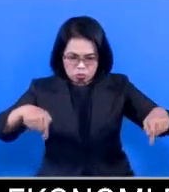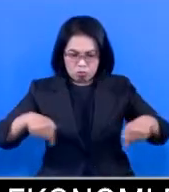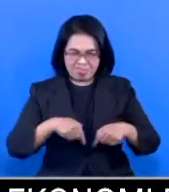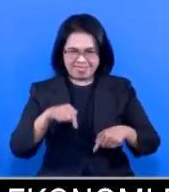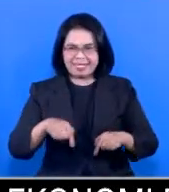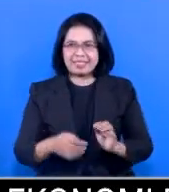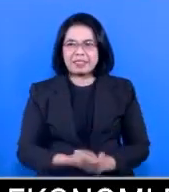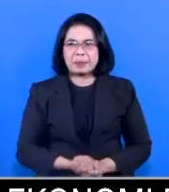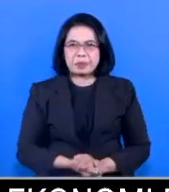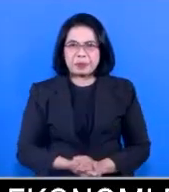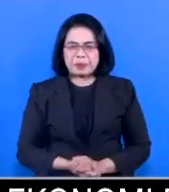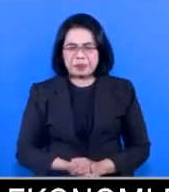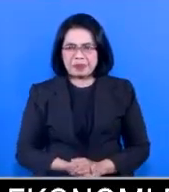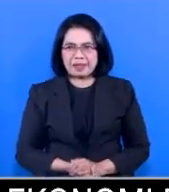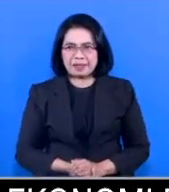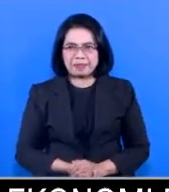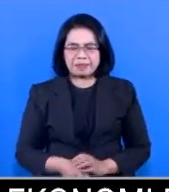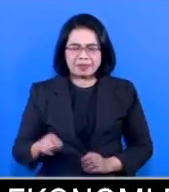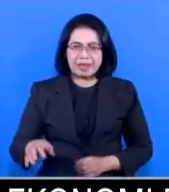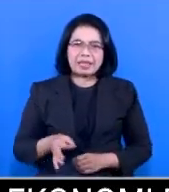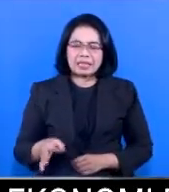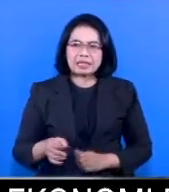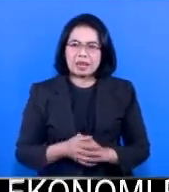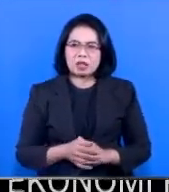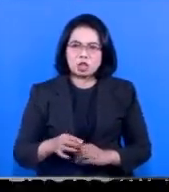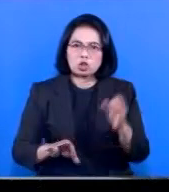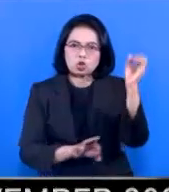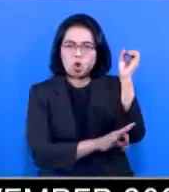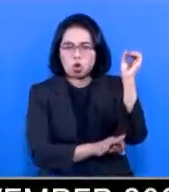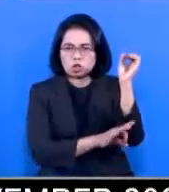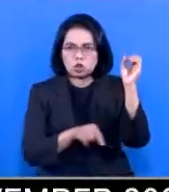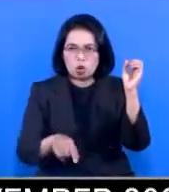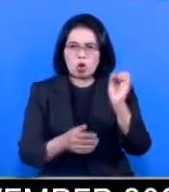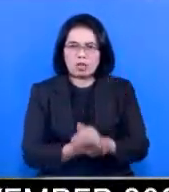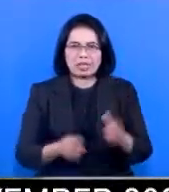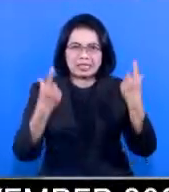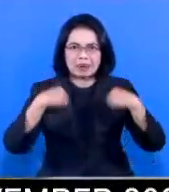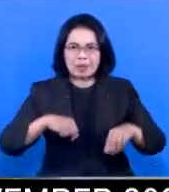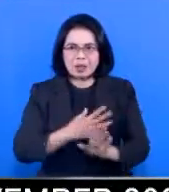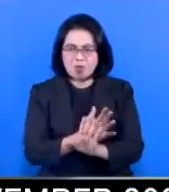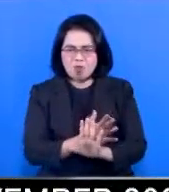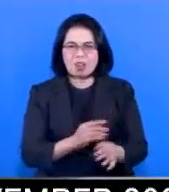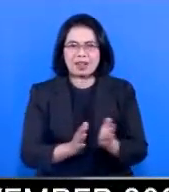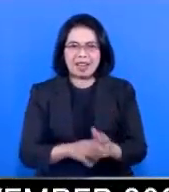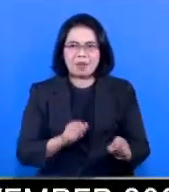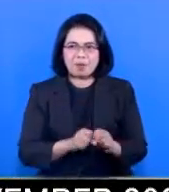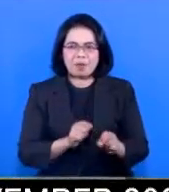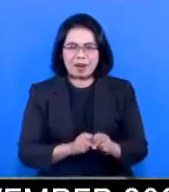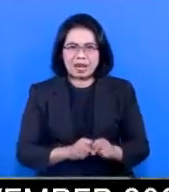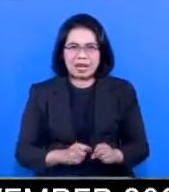Sementara tadi brownies bermotif batik, di Desa Sukorejo, Lumajang, Jawa Timur ada brownies yang dibuat dari bahan ubi madu.